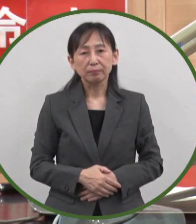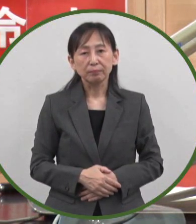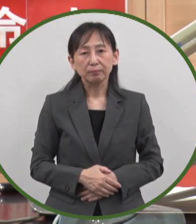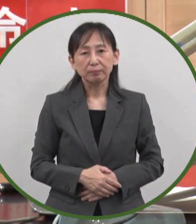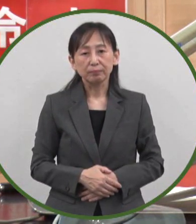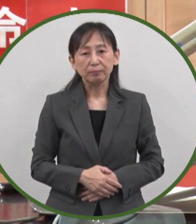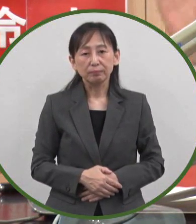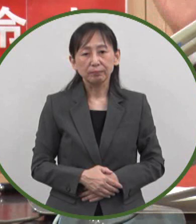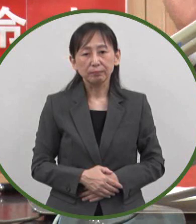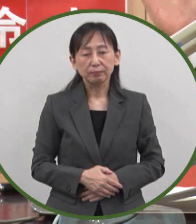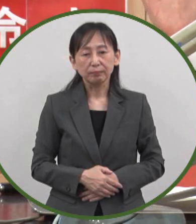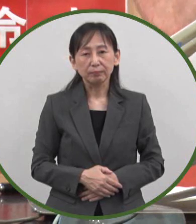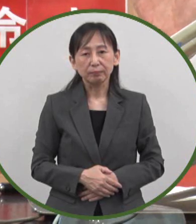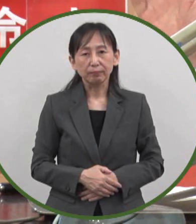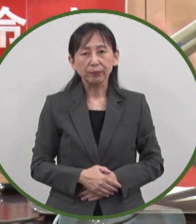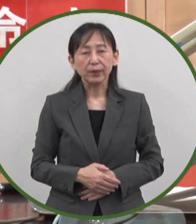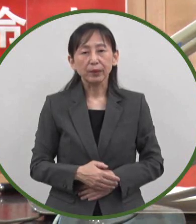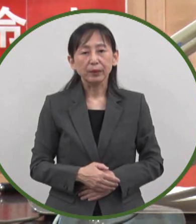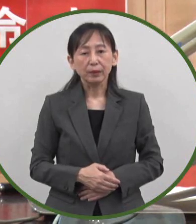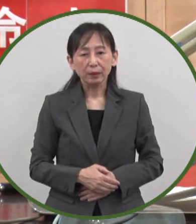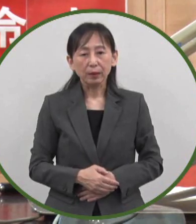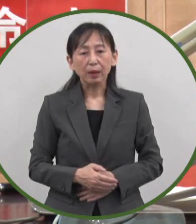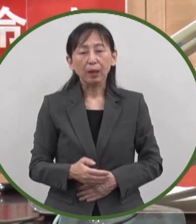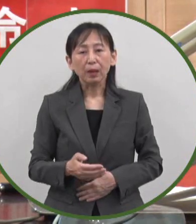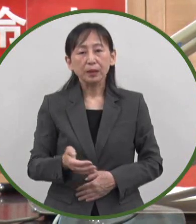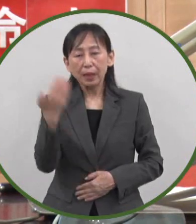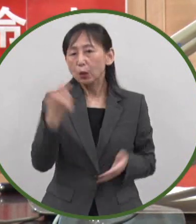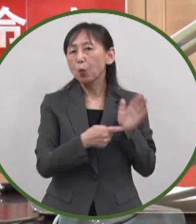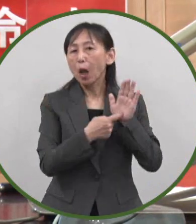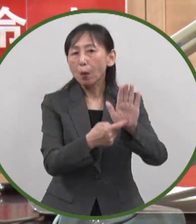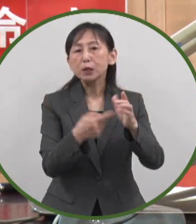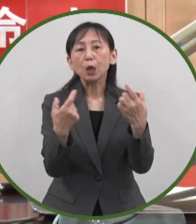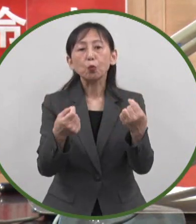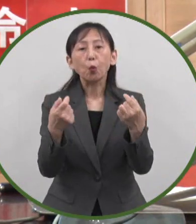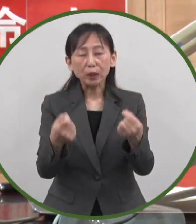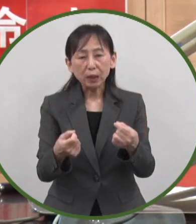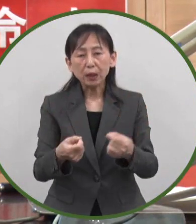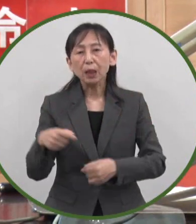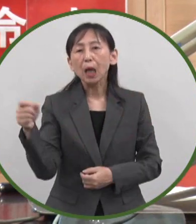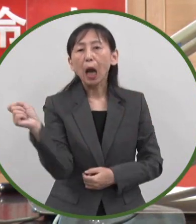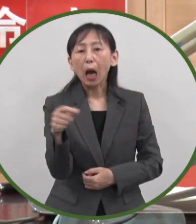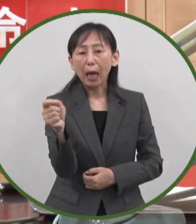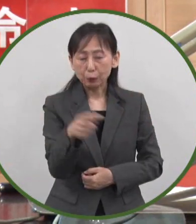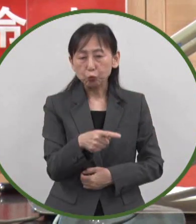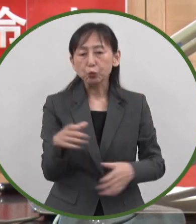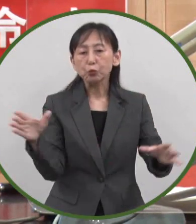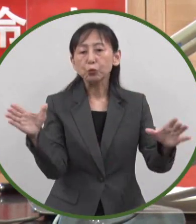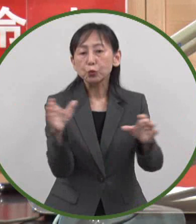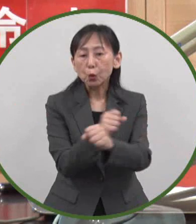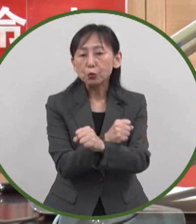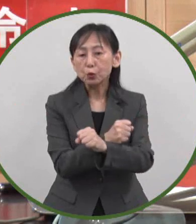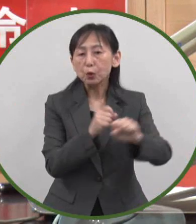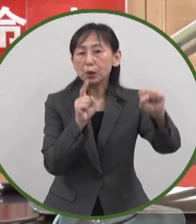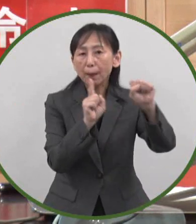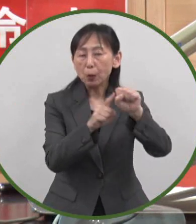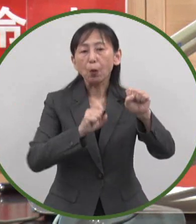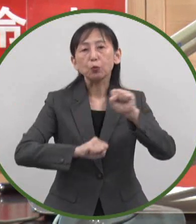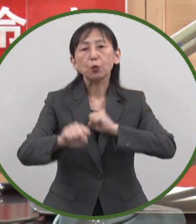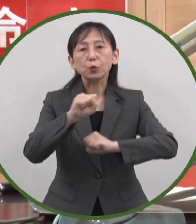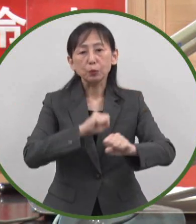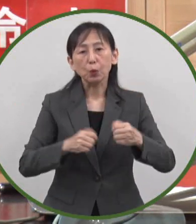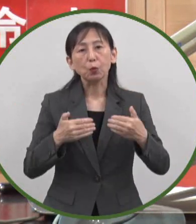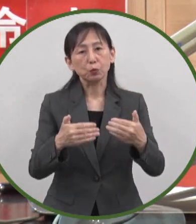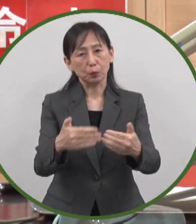この先ほどのシミュレーションもありましたけれども、あれをいかに早めるかということもですね、取り組んでいきたいというふうに思